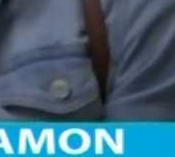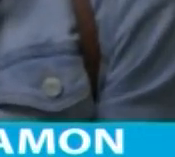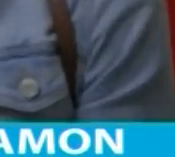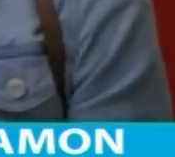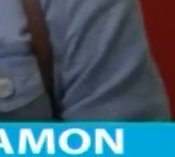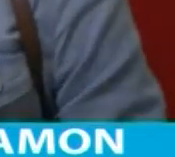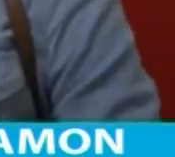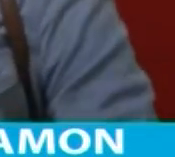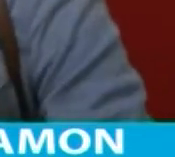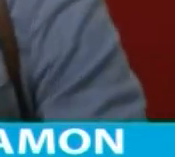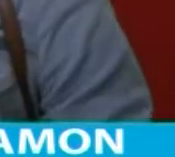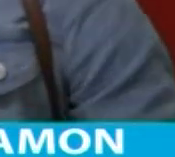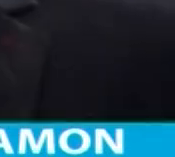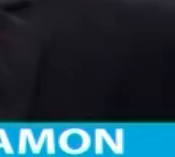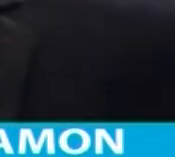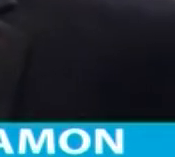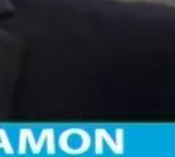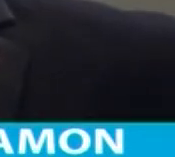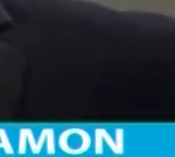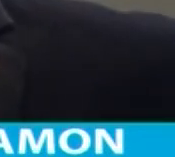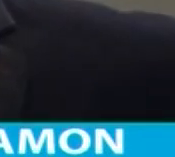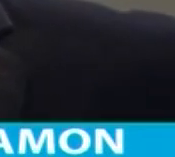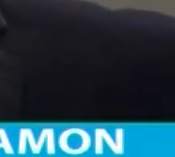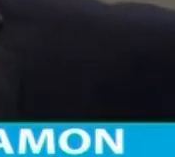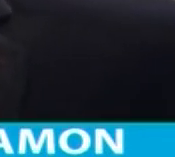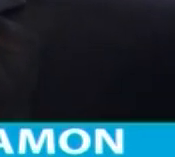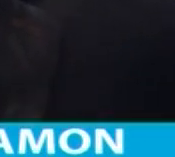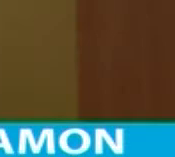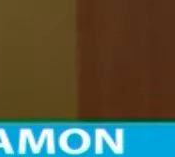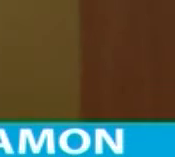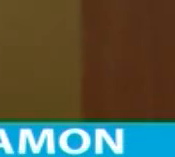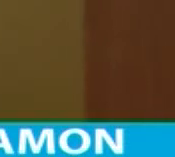Francisco does not deserve any of this. My love.